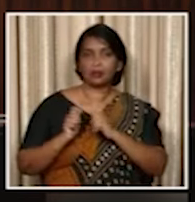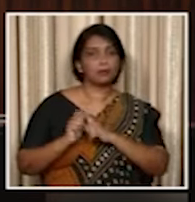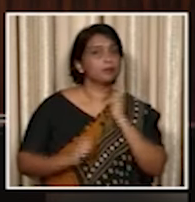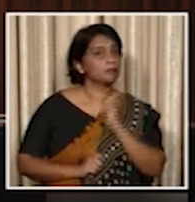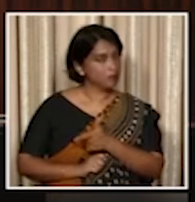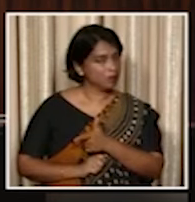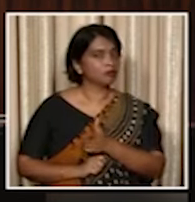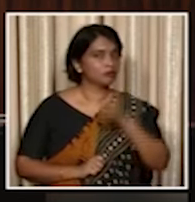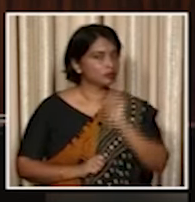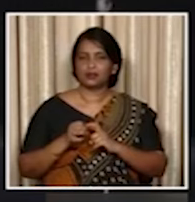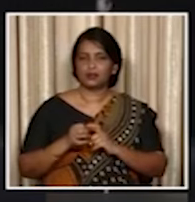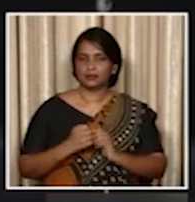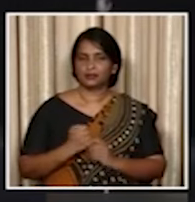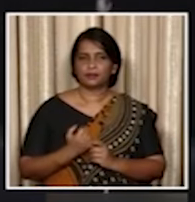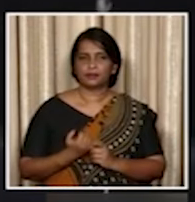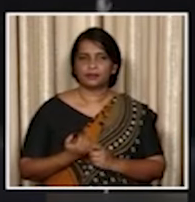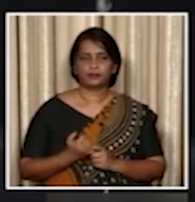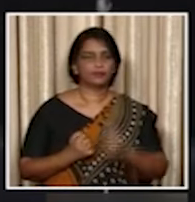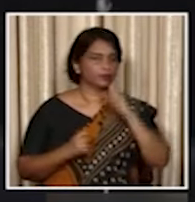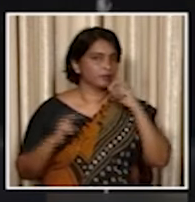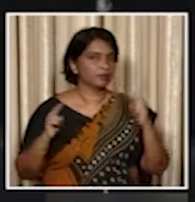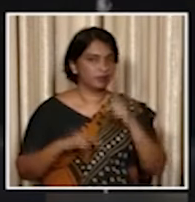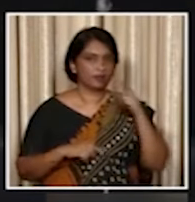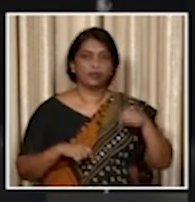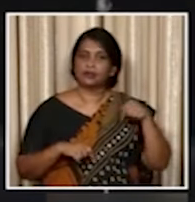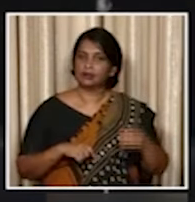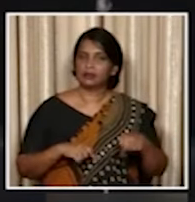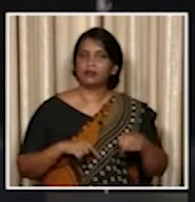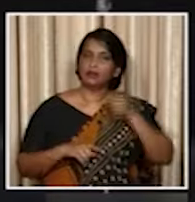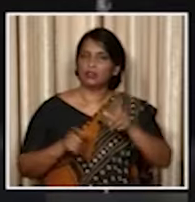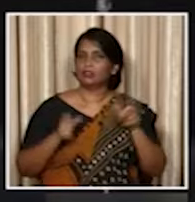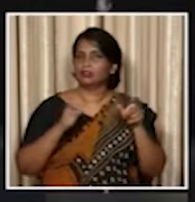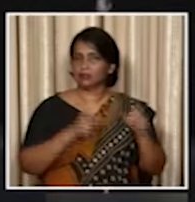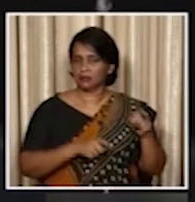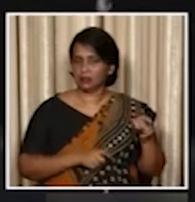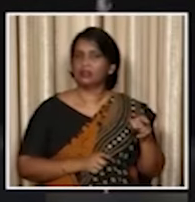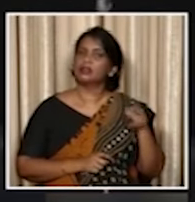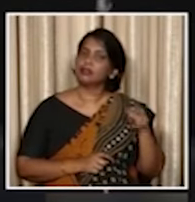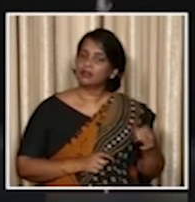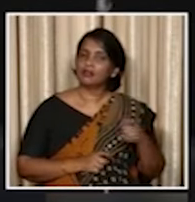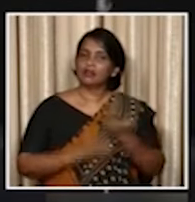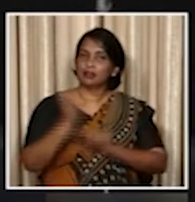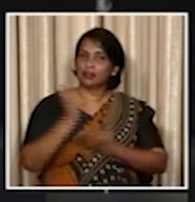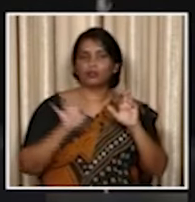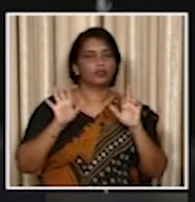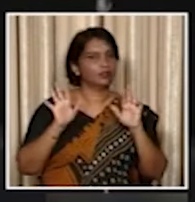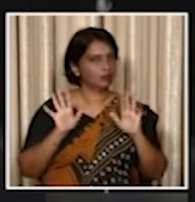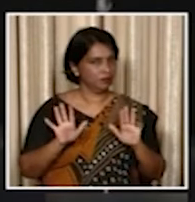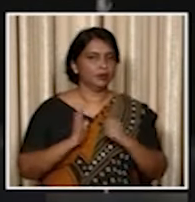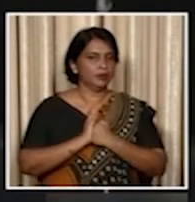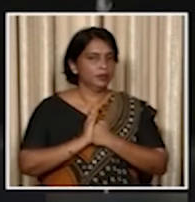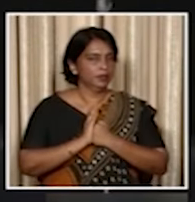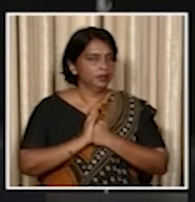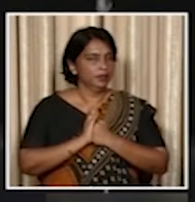ලැබීම අනිවාර්ය කරු නිවන කතානායකතුමා. ශ්‍රේෂ්ඨාධිකරණය විසින් අද දීලා තින අතුරුතාන නියෝගය. මේකේ ප්‍රෙස් සම්කරුවන් 9 දෙනෙක් ඉදලා තිනවා